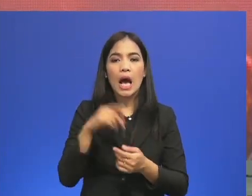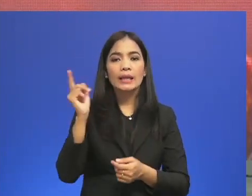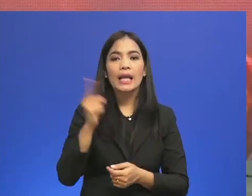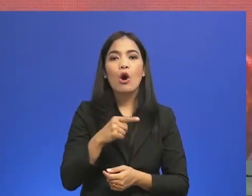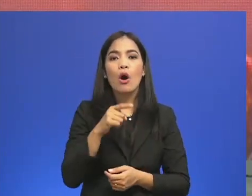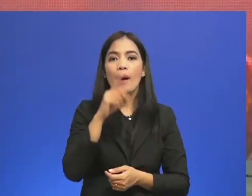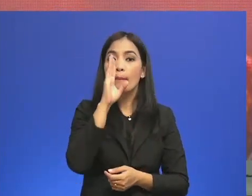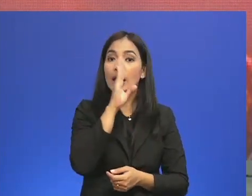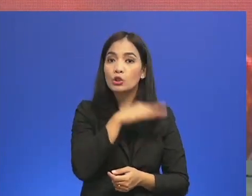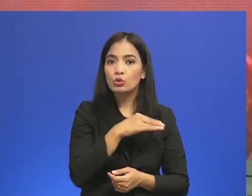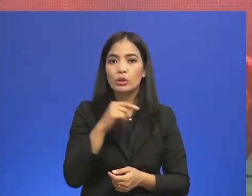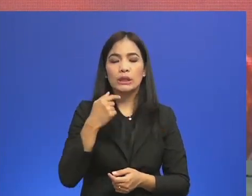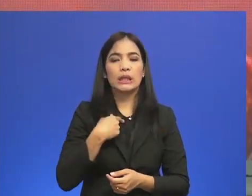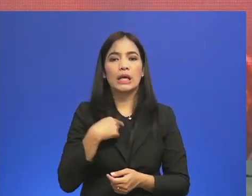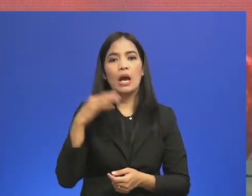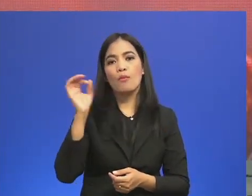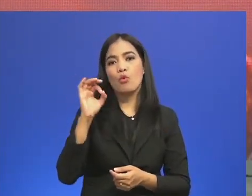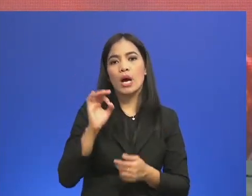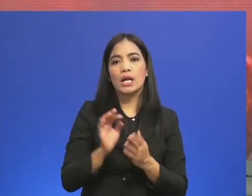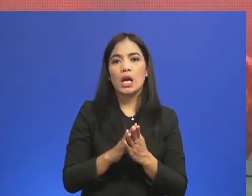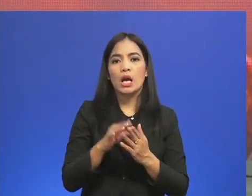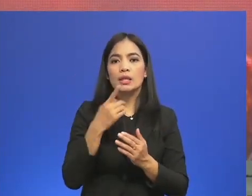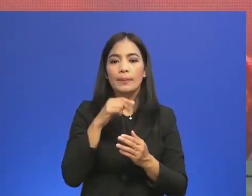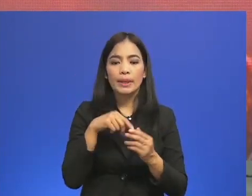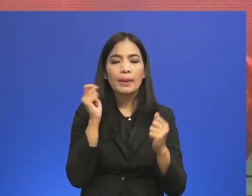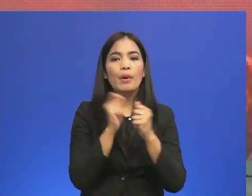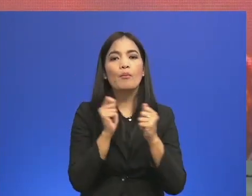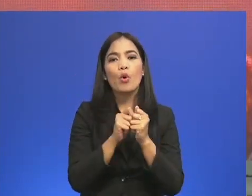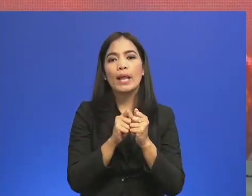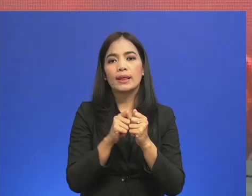karena saya bukan tukang mutiara.